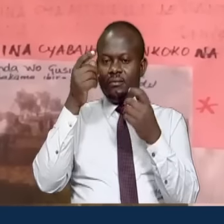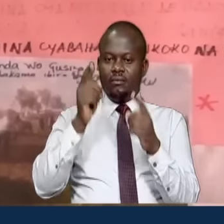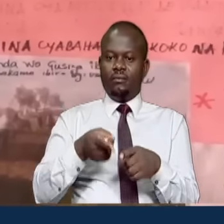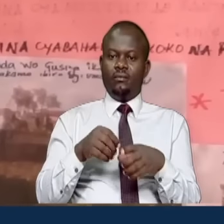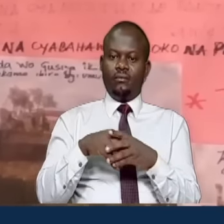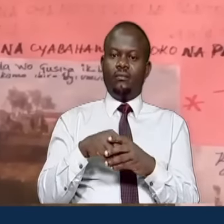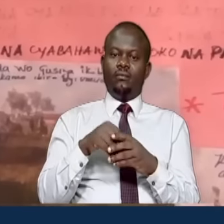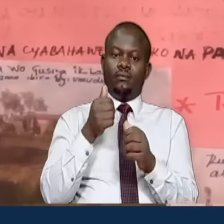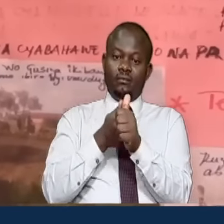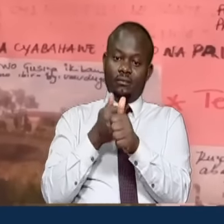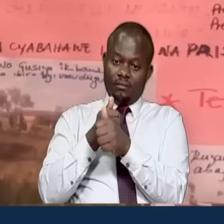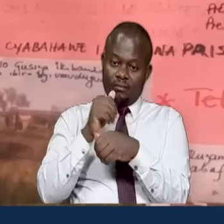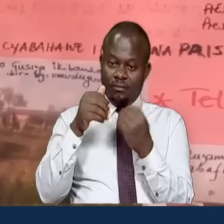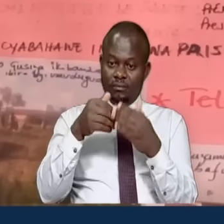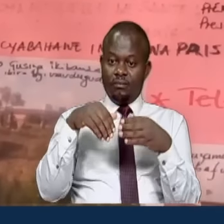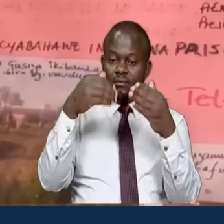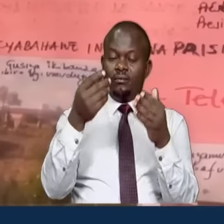atanga angahe?